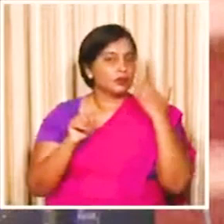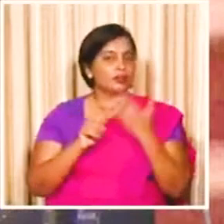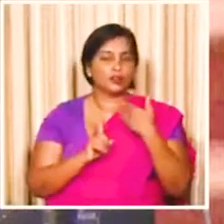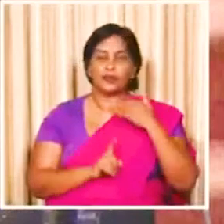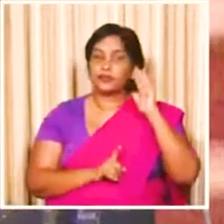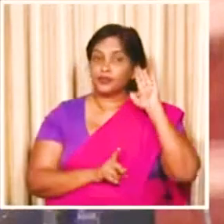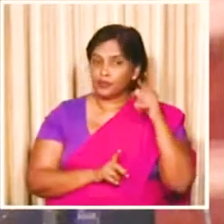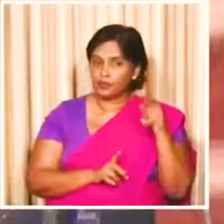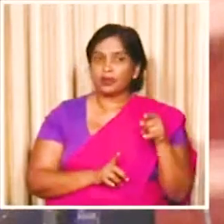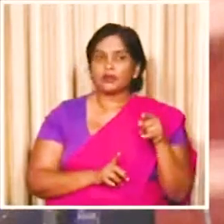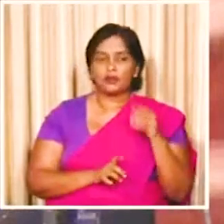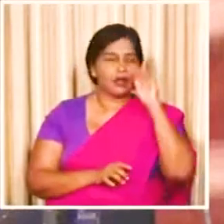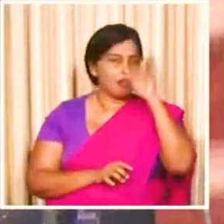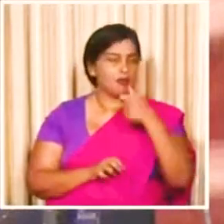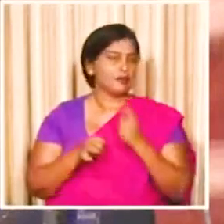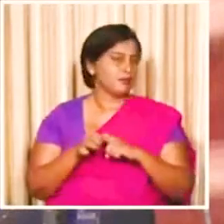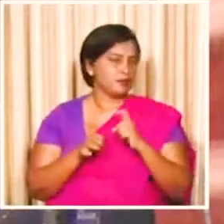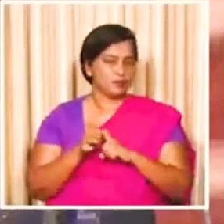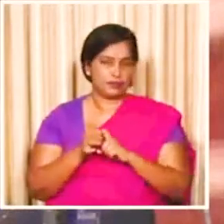தொல்லை, இப்படி விவசாயிகளுடைய